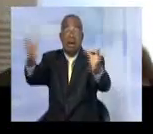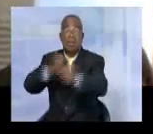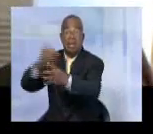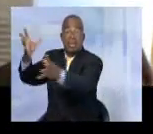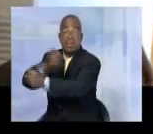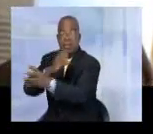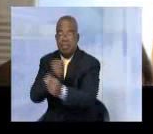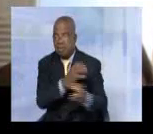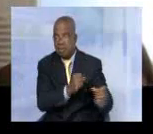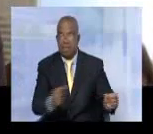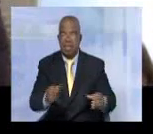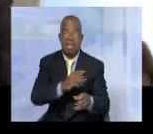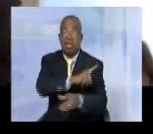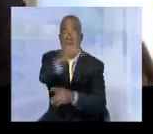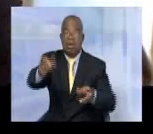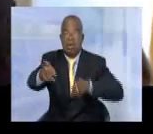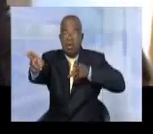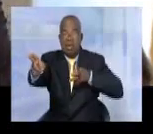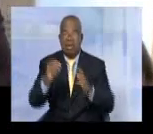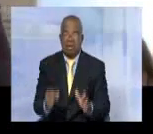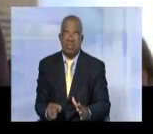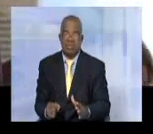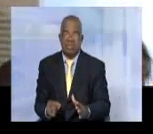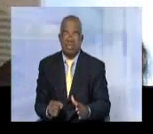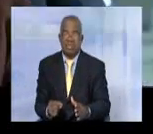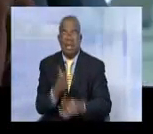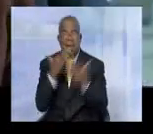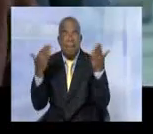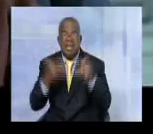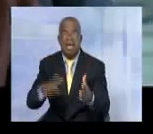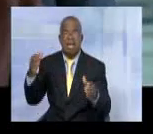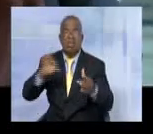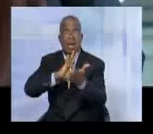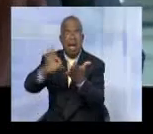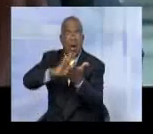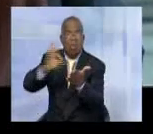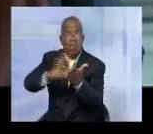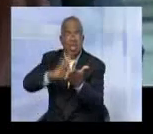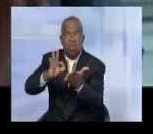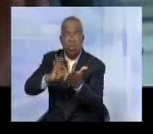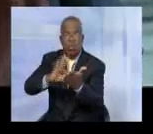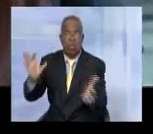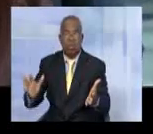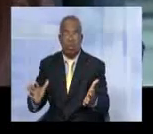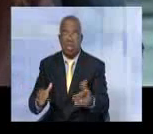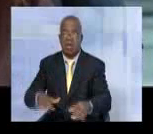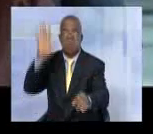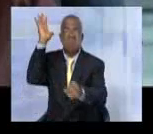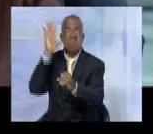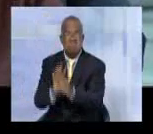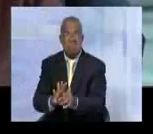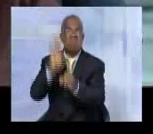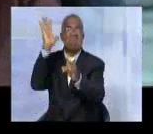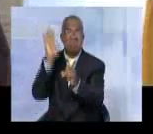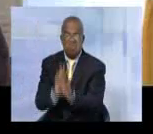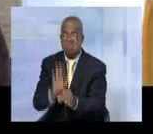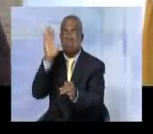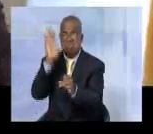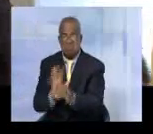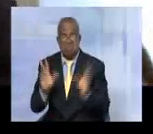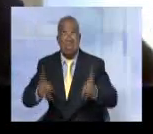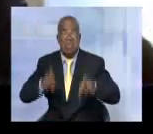3723 ménages, soit 14 445 personnes qui sont de nationalité étrangère, ce qui représente